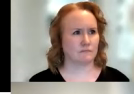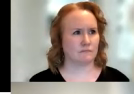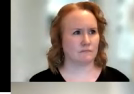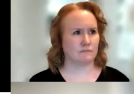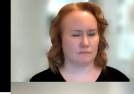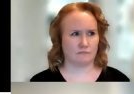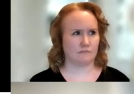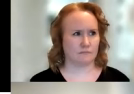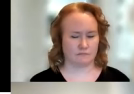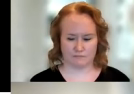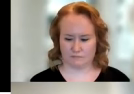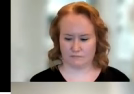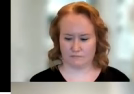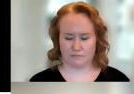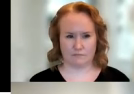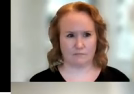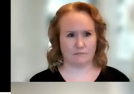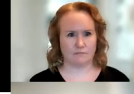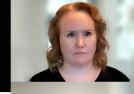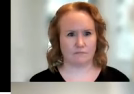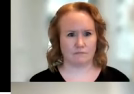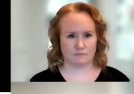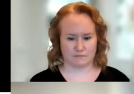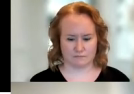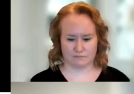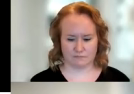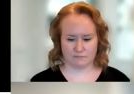som noe av hovedformålet helt innledningsvis I foredraget.